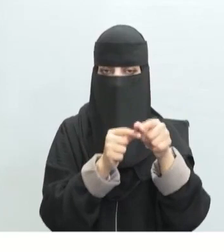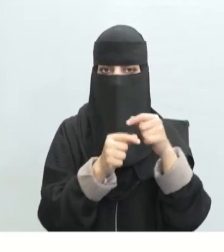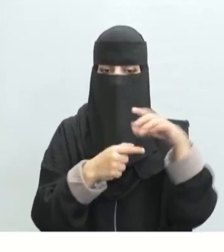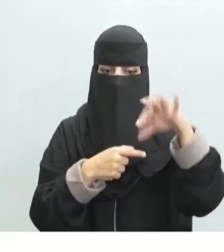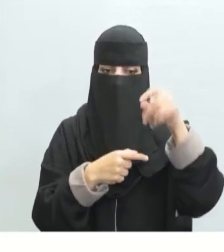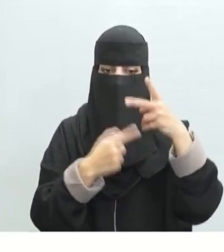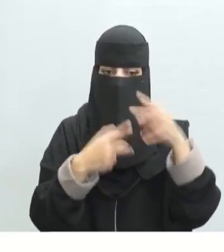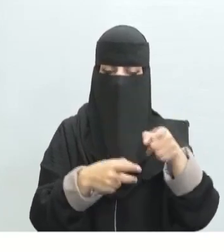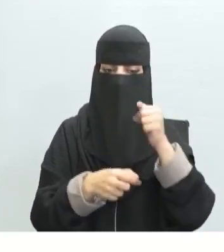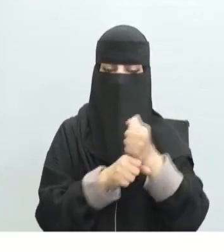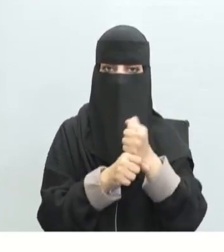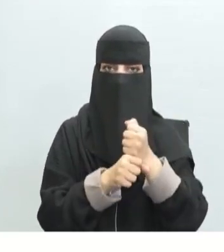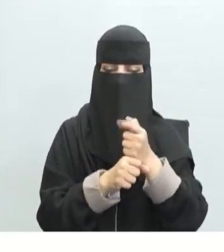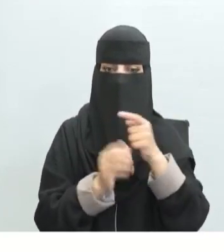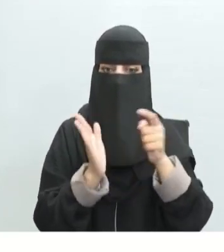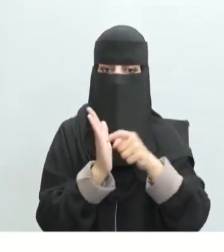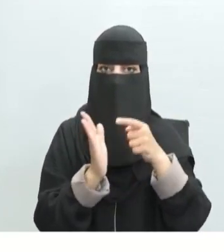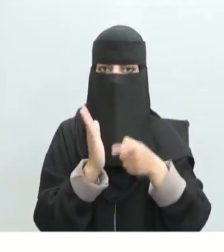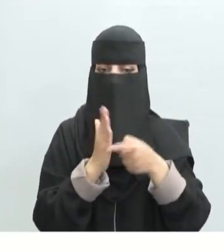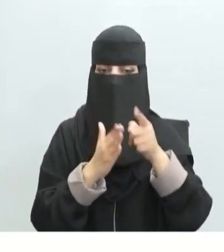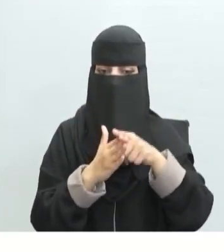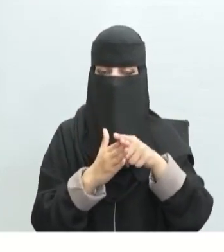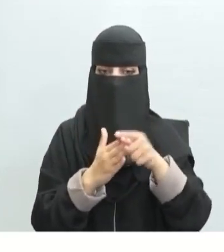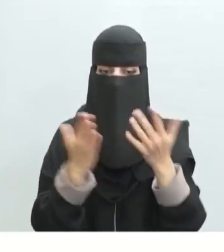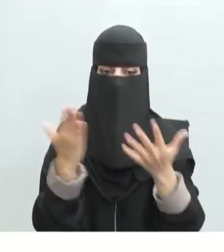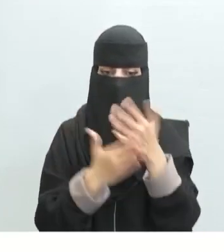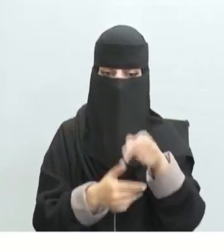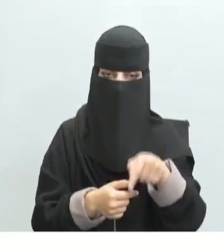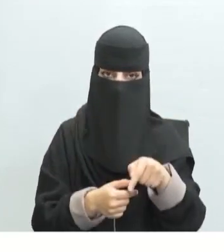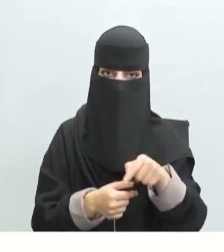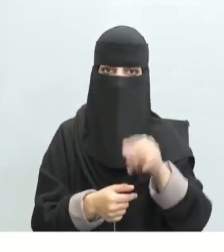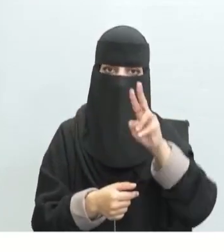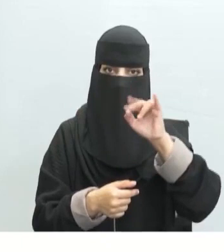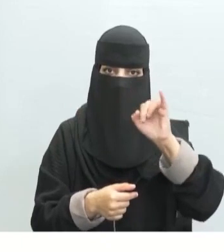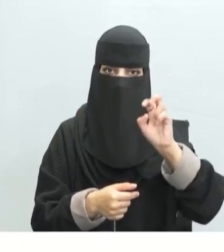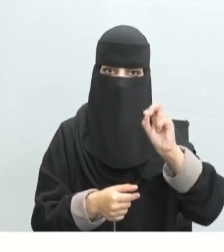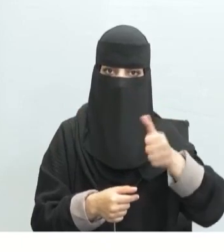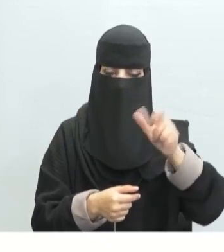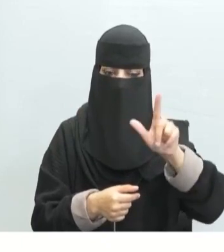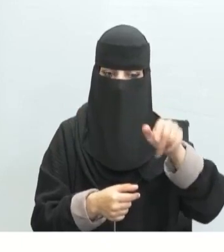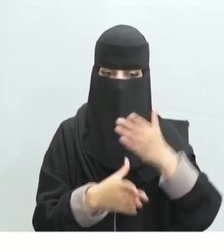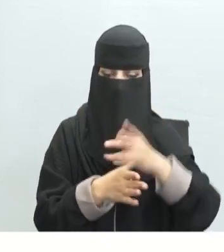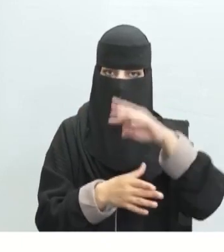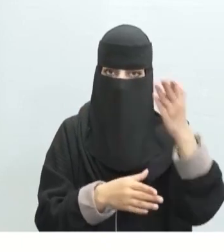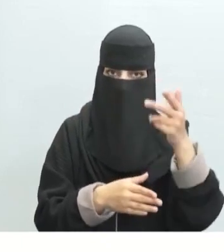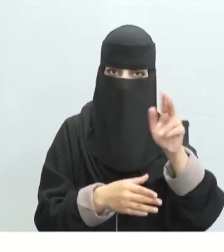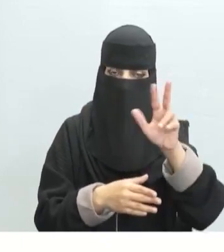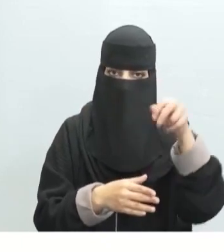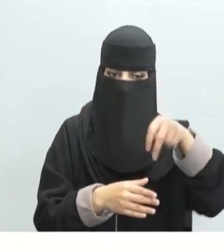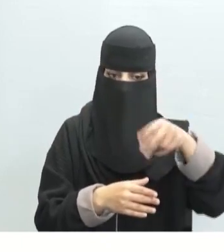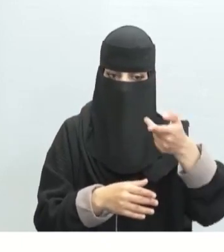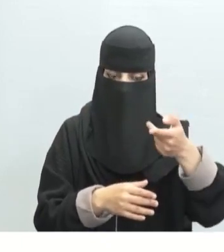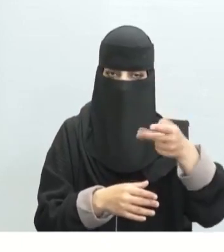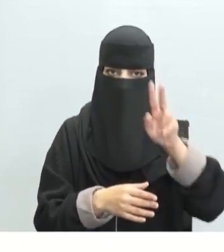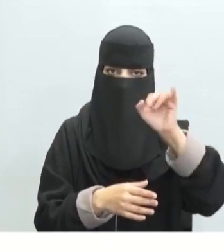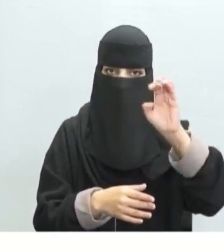بهذه الصوره فبالتالي نلاحظ ان ال 15 صارت هي المقابل والثمانيه صارت هي ايش صارت